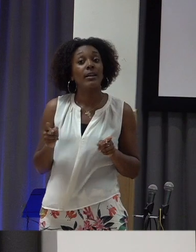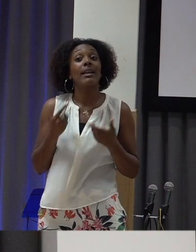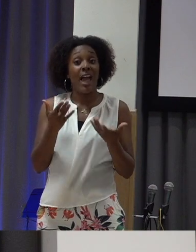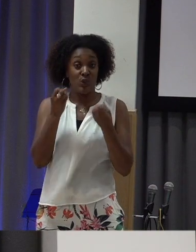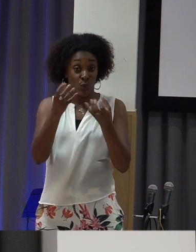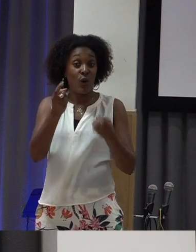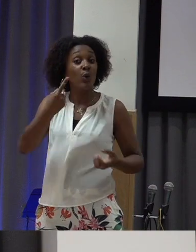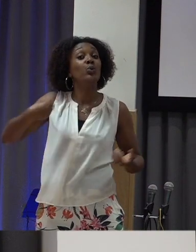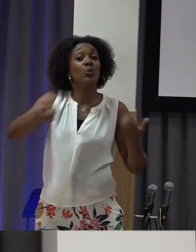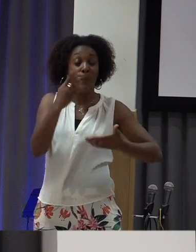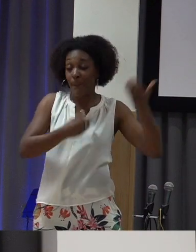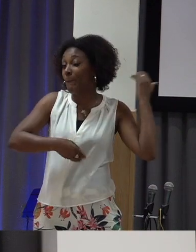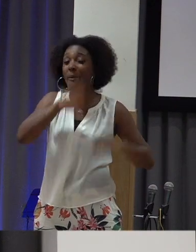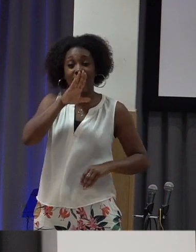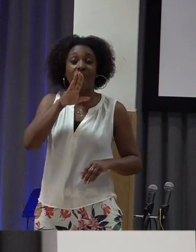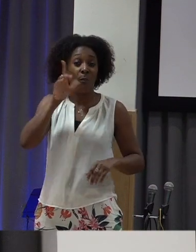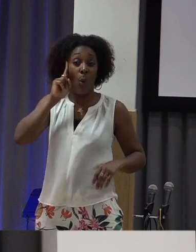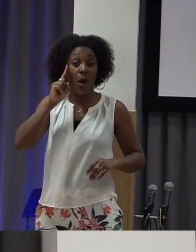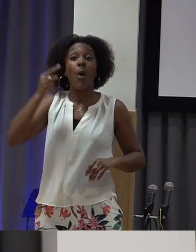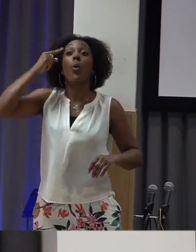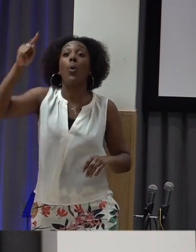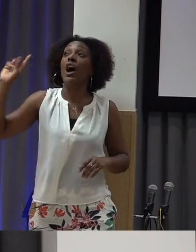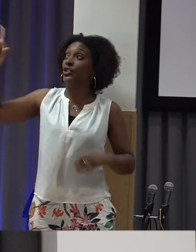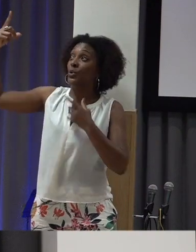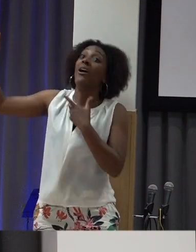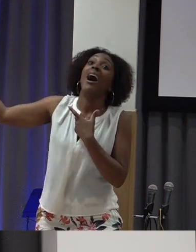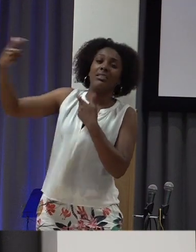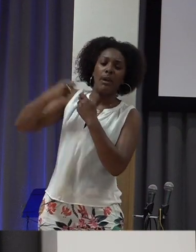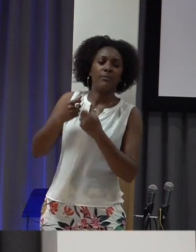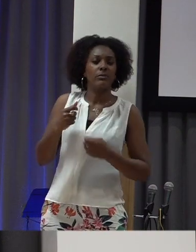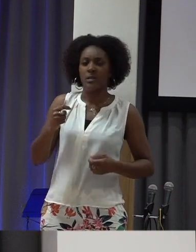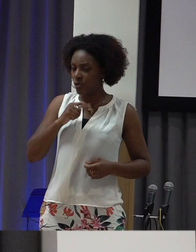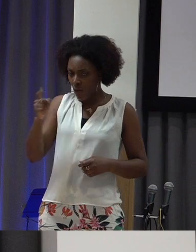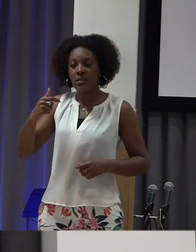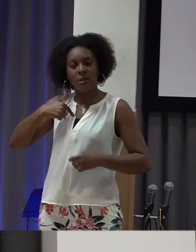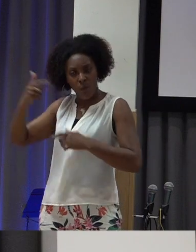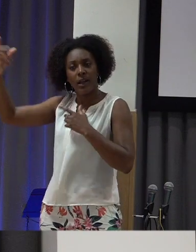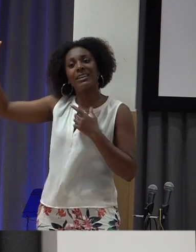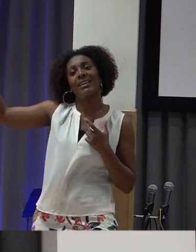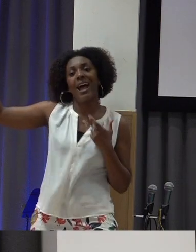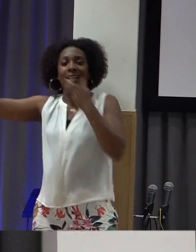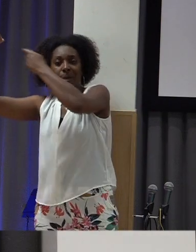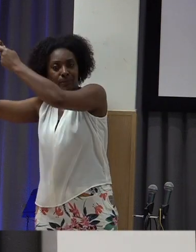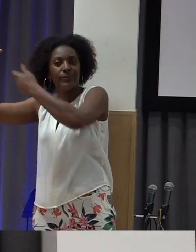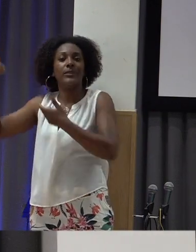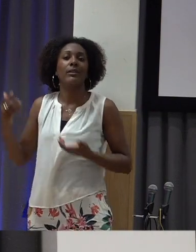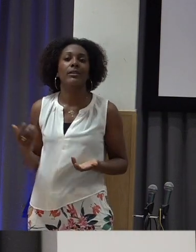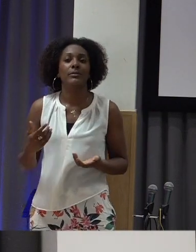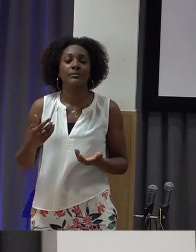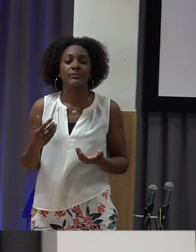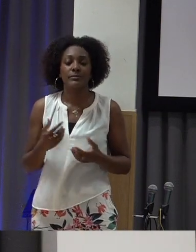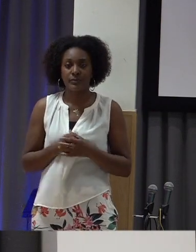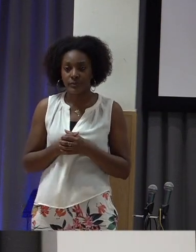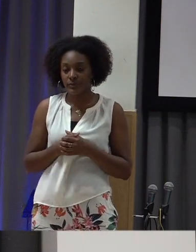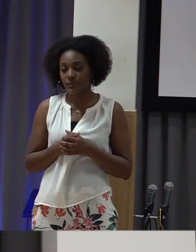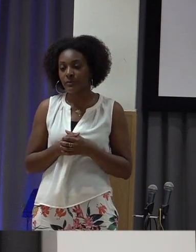pas B-A-S. Hein. C'est ce qu'on mettait sur les bêtes de somme. Par exemple, les ânes, c'était un appareil en bois